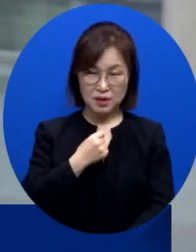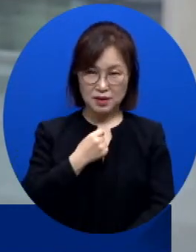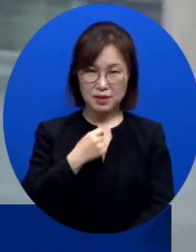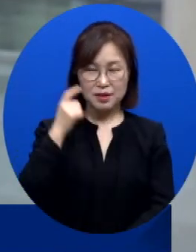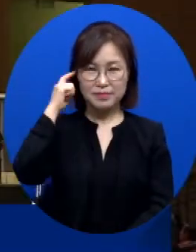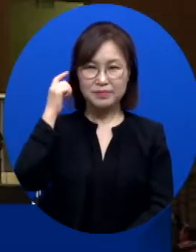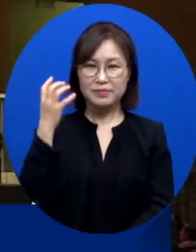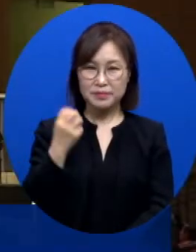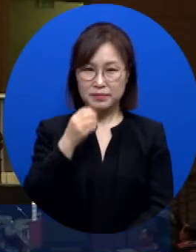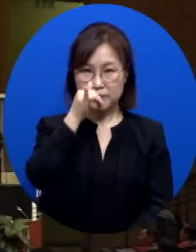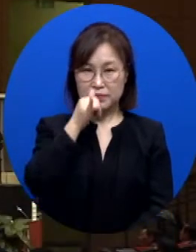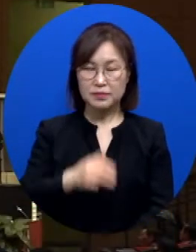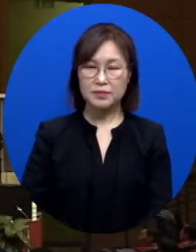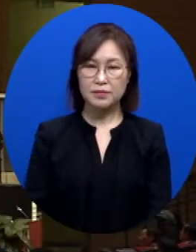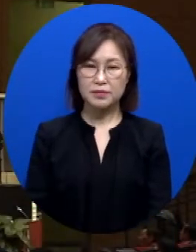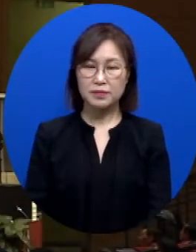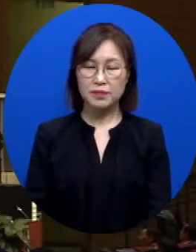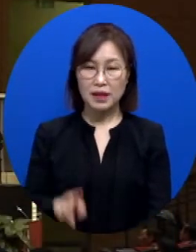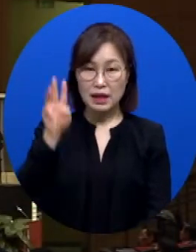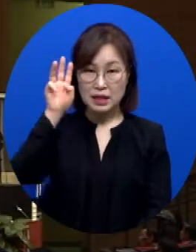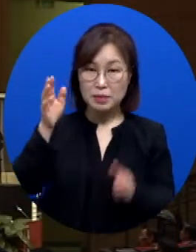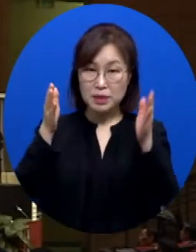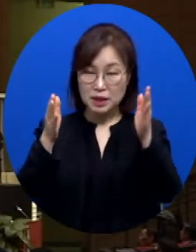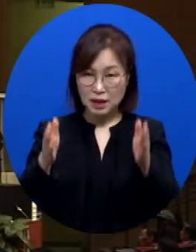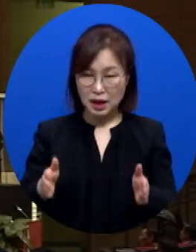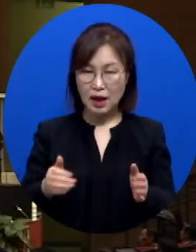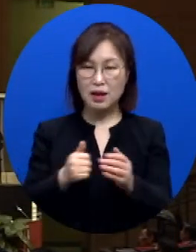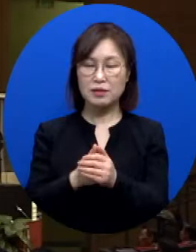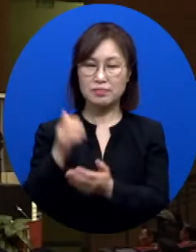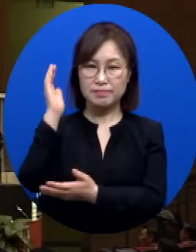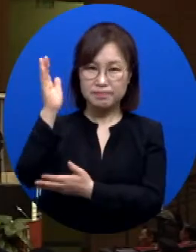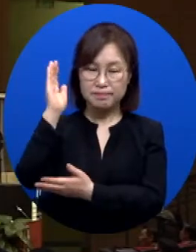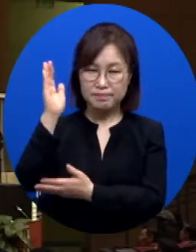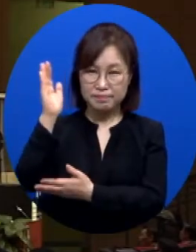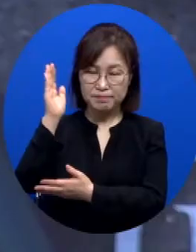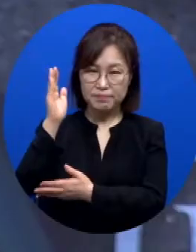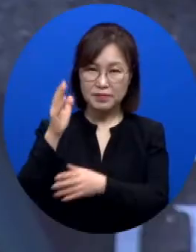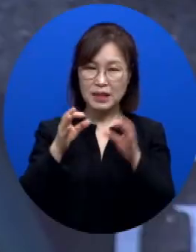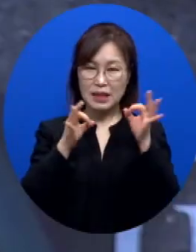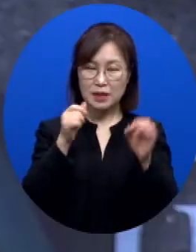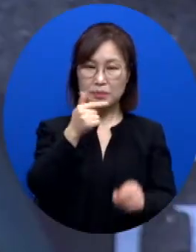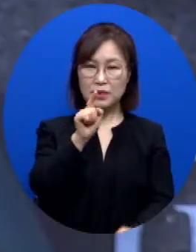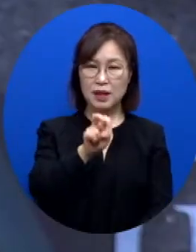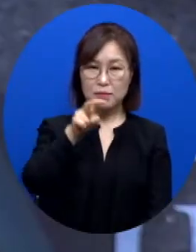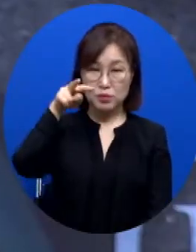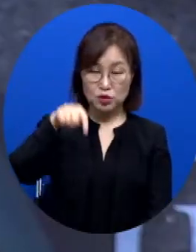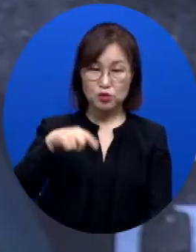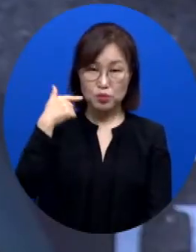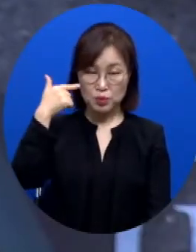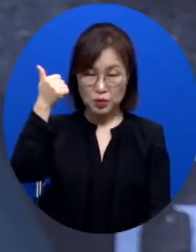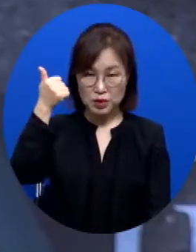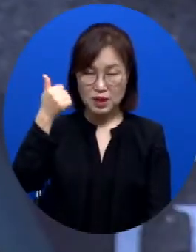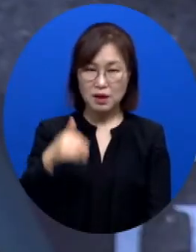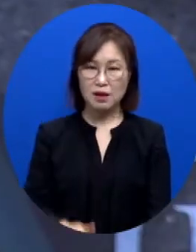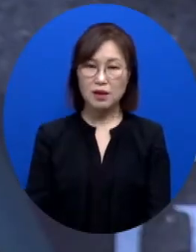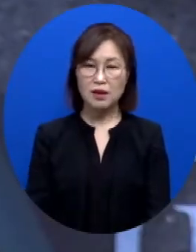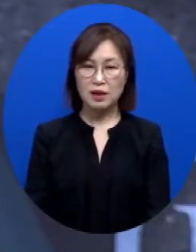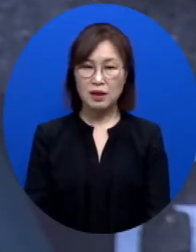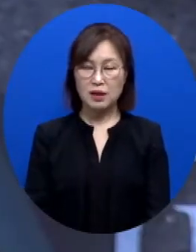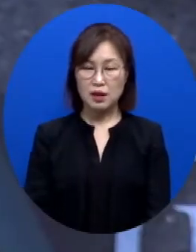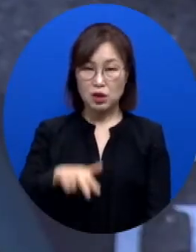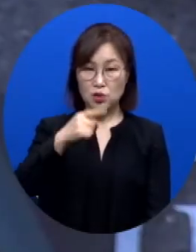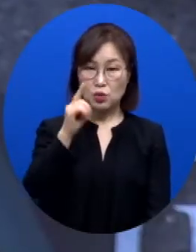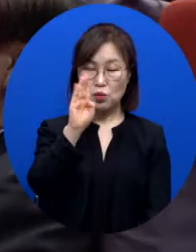생각을 하고 있고요. 3일간의 저녁 집회에선 프라미스 교회 김남수 원로 목사, 목동 지구촌